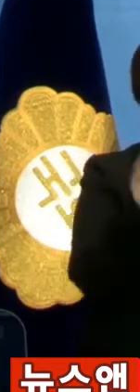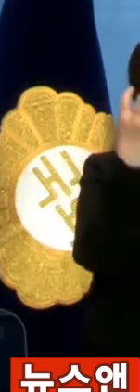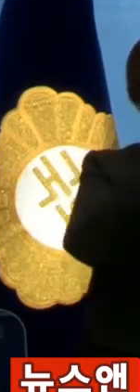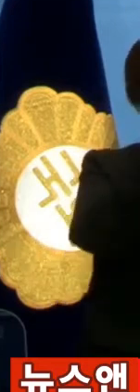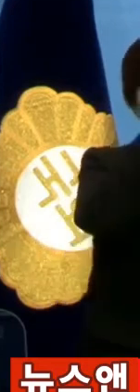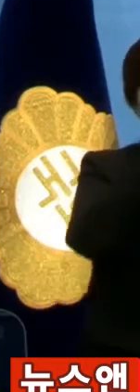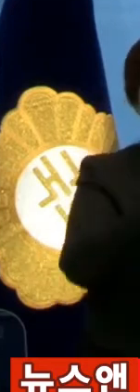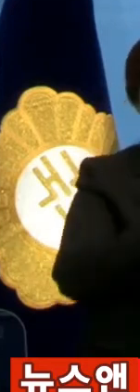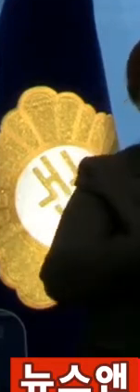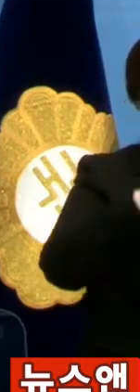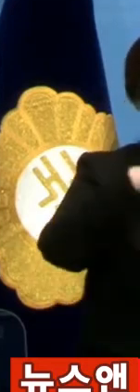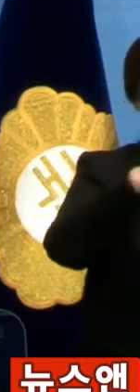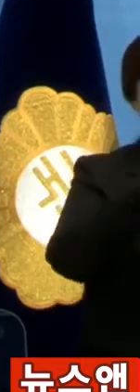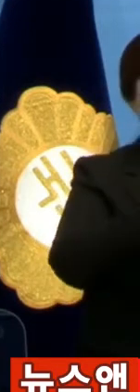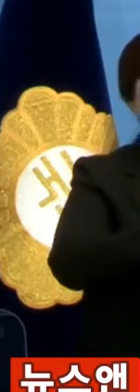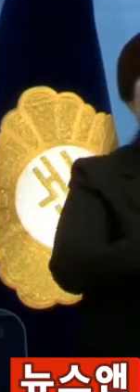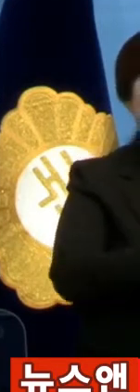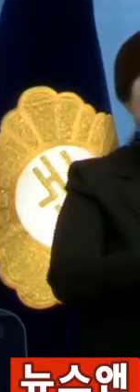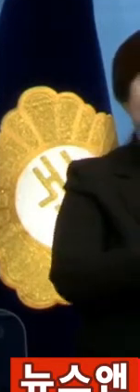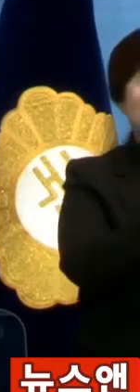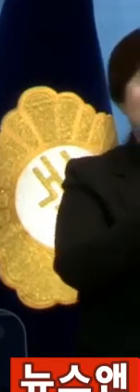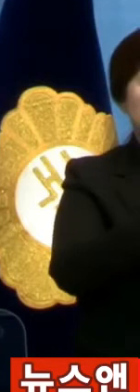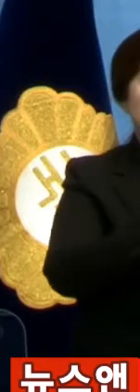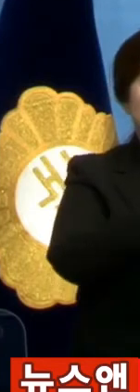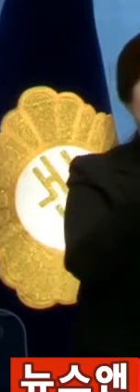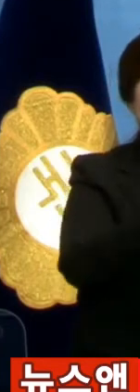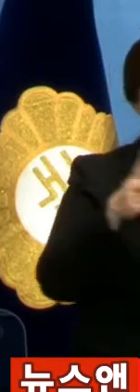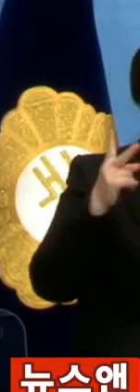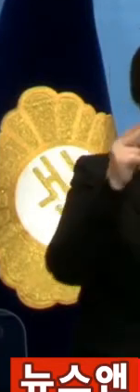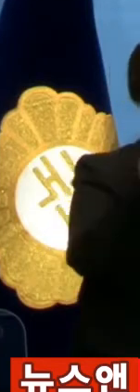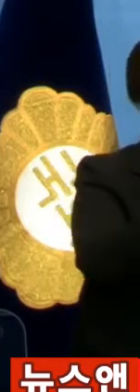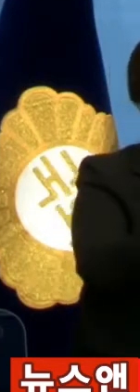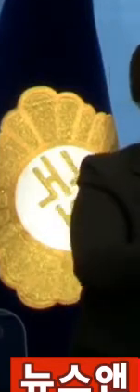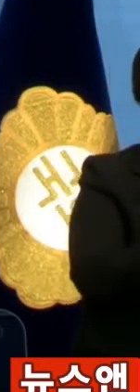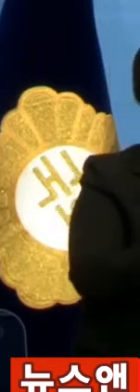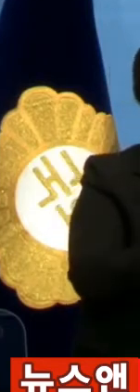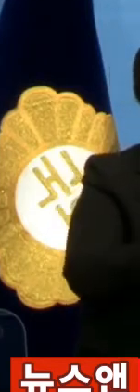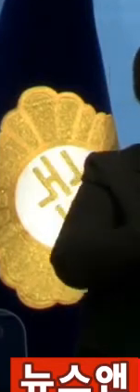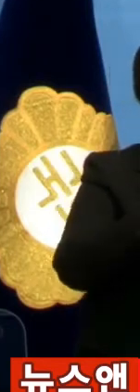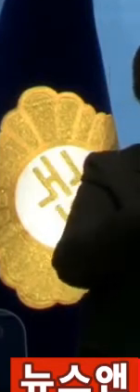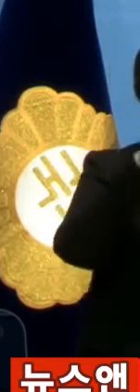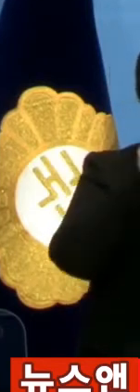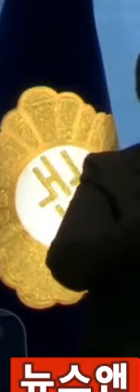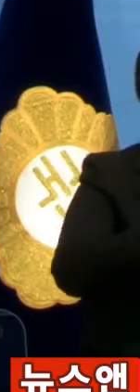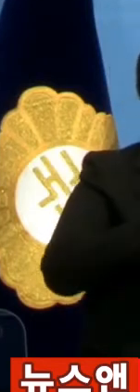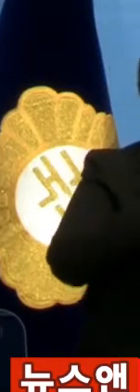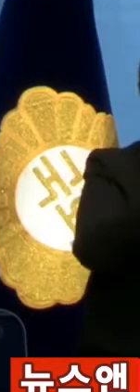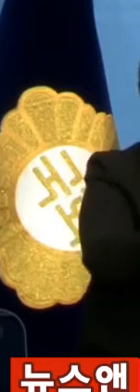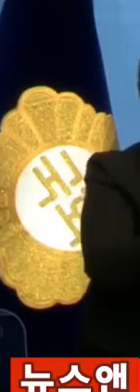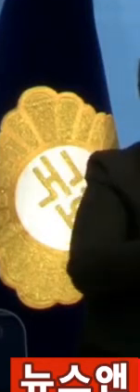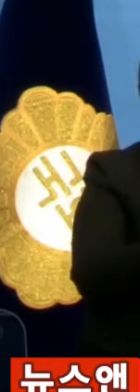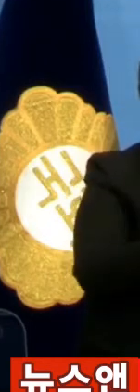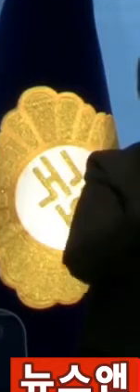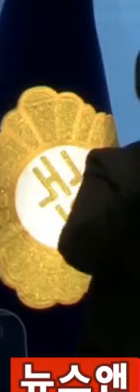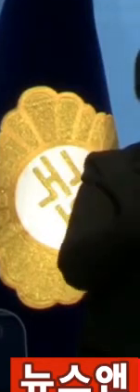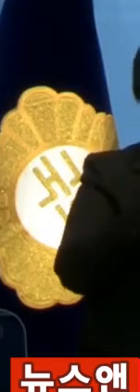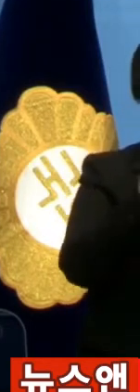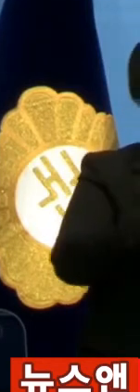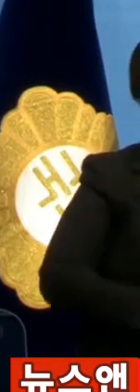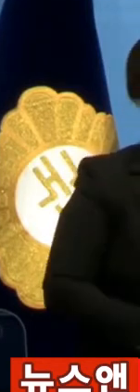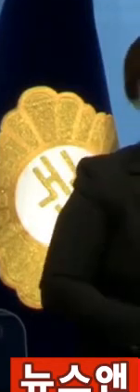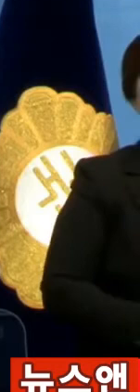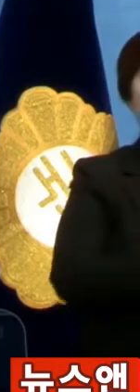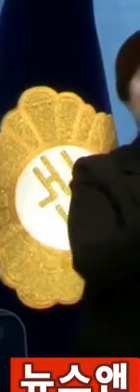의혹과 유혹에서 벗어나 제자리에 설 수 있도록 국회의 모든 정당이 함께해 주시기를 촉구합니다.